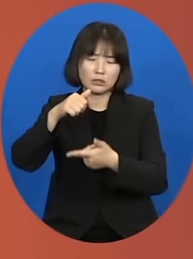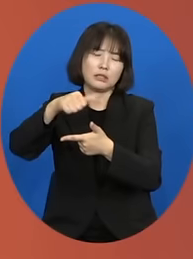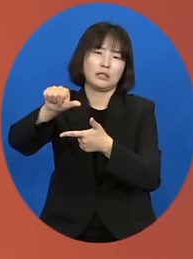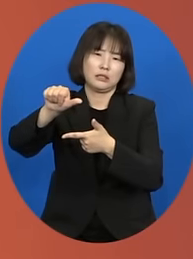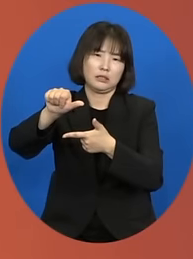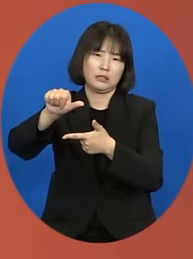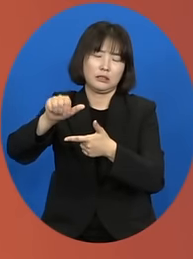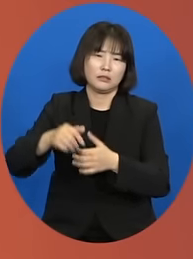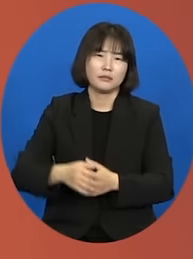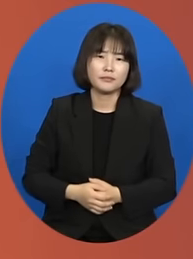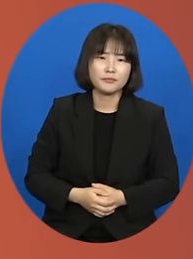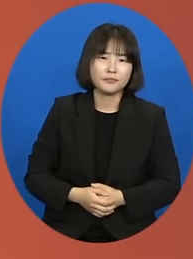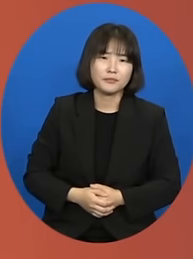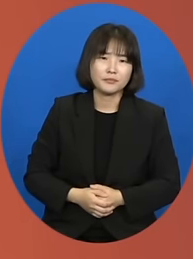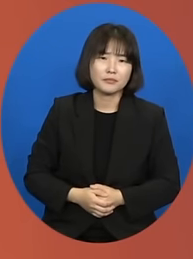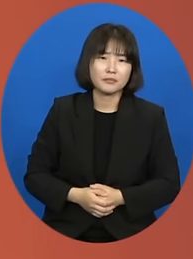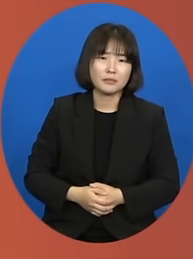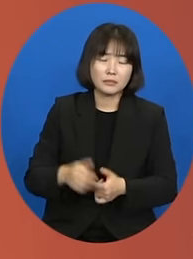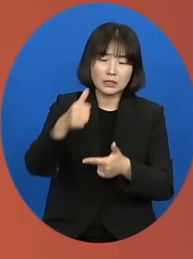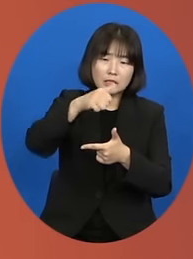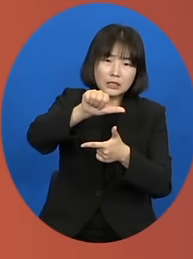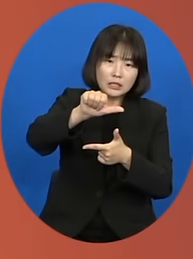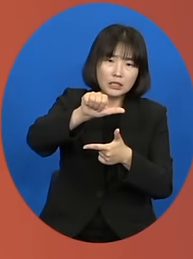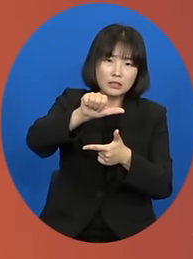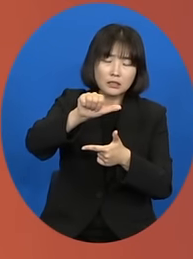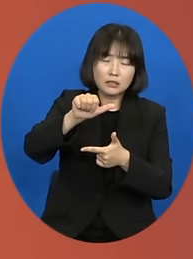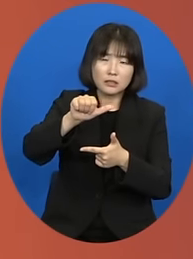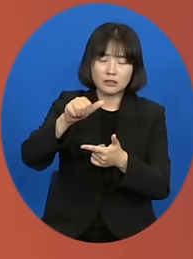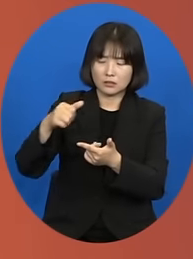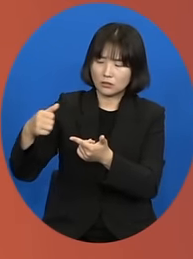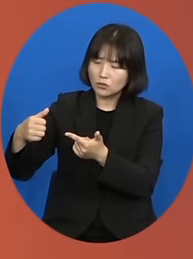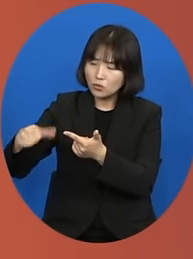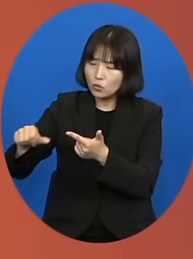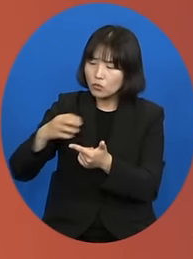동생을 어떻게 부르는지 그것을 보면 아주 정확하게 알 수